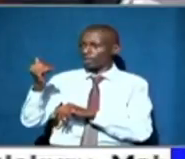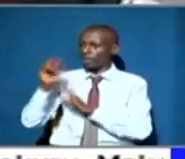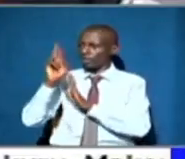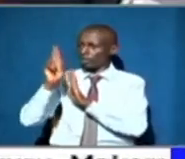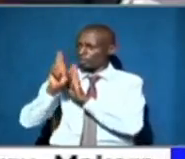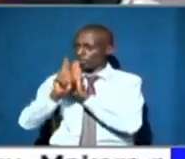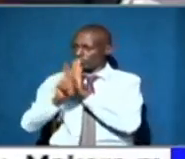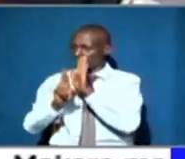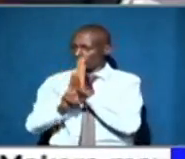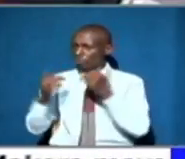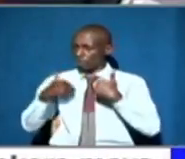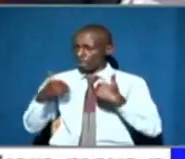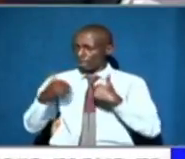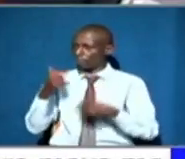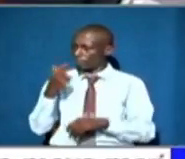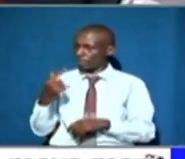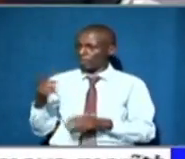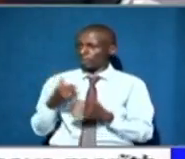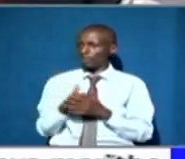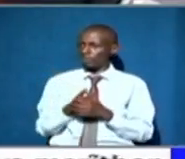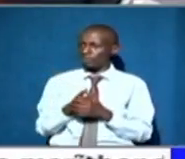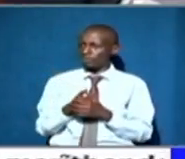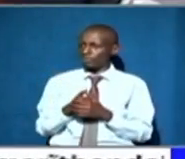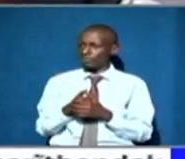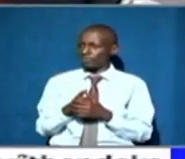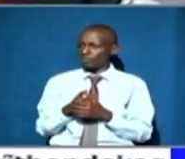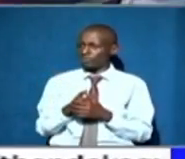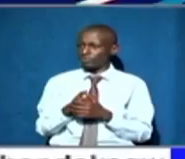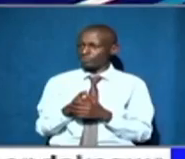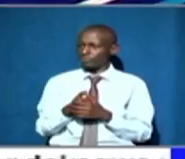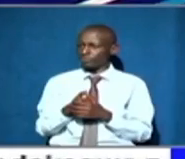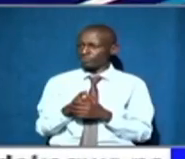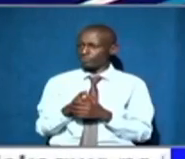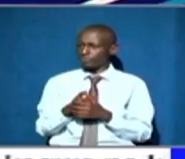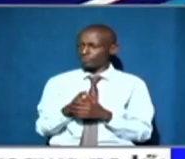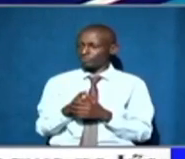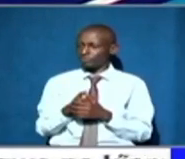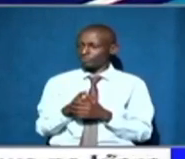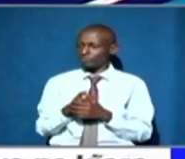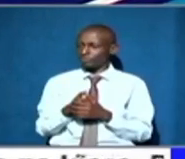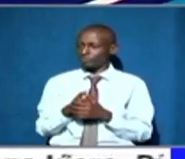ugate uhoro wa maundu macho turero wabere geithi ni contact